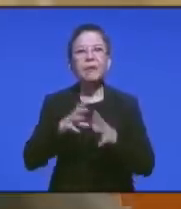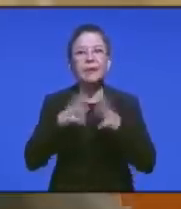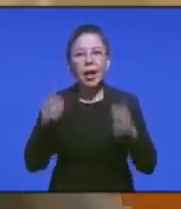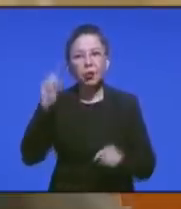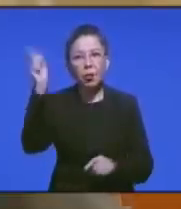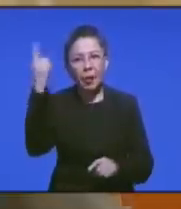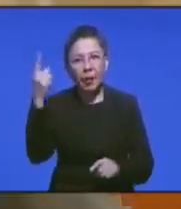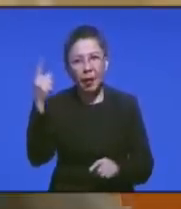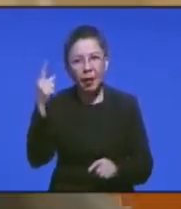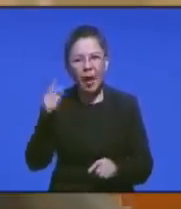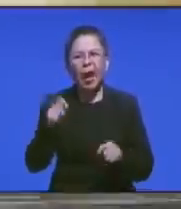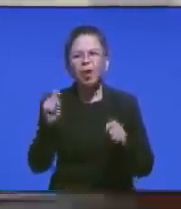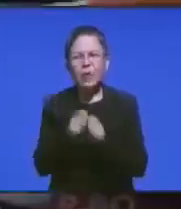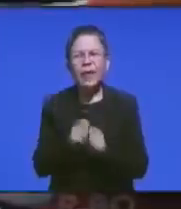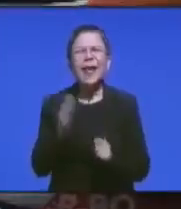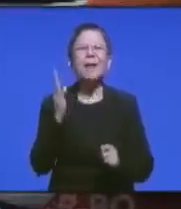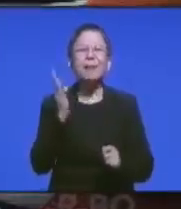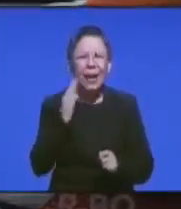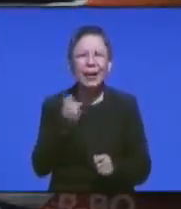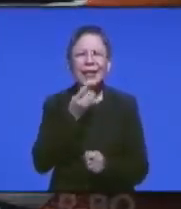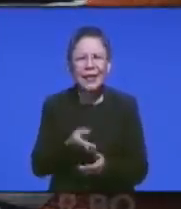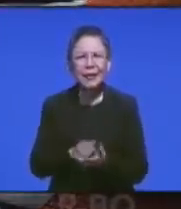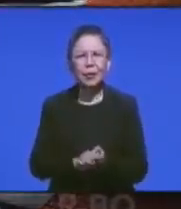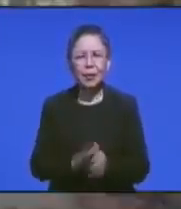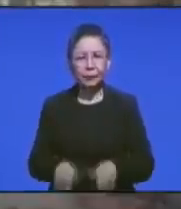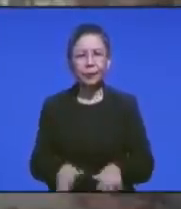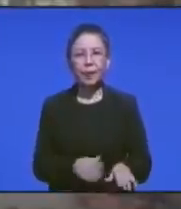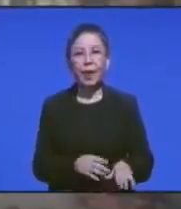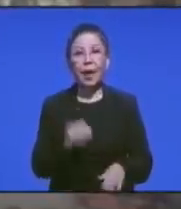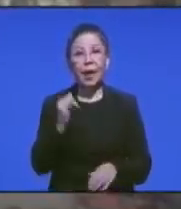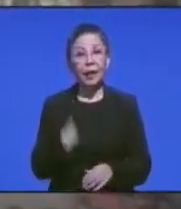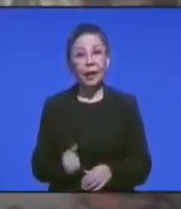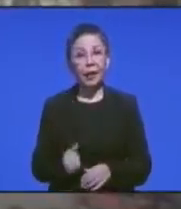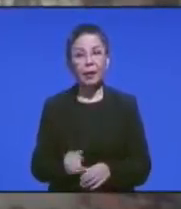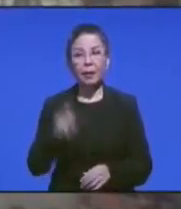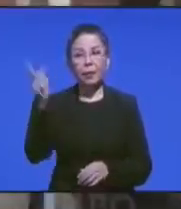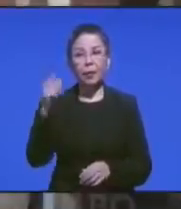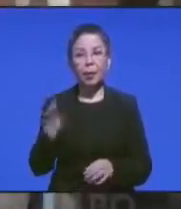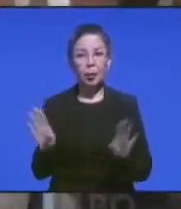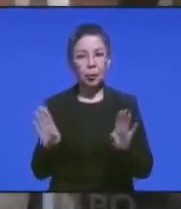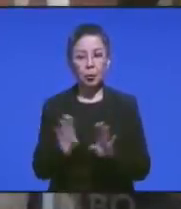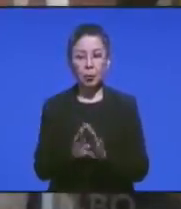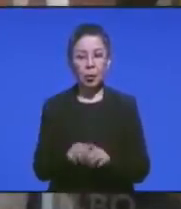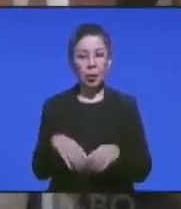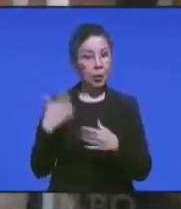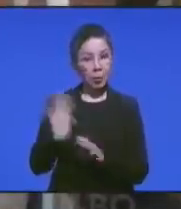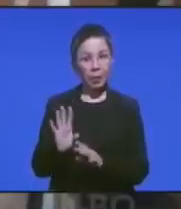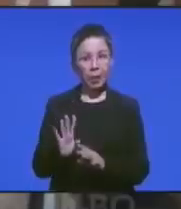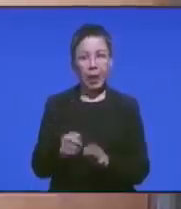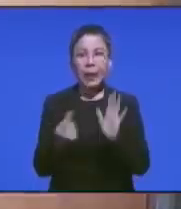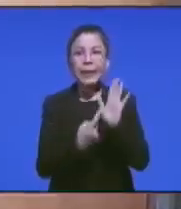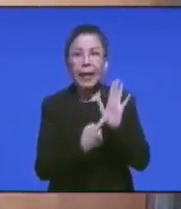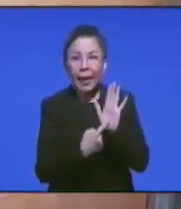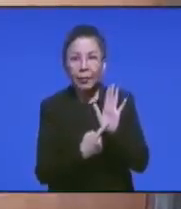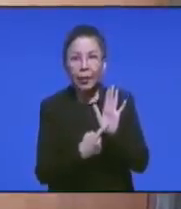untuk membuat ini jadi tidak rumit. Akhirnya, tidak bisa lagi pemerintah menutup mata. Realitas ini